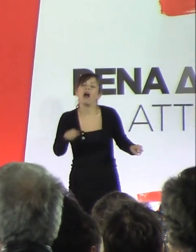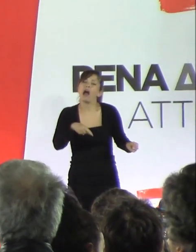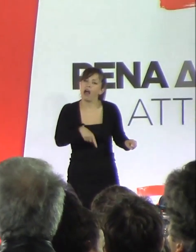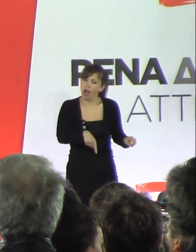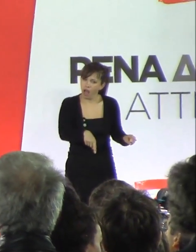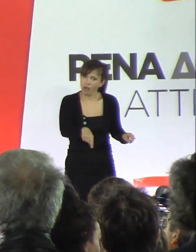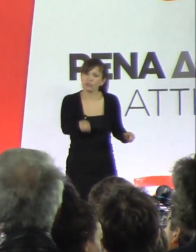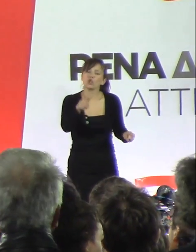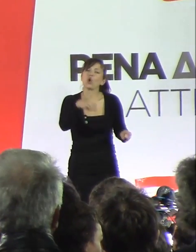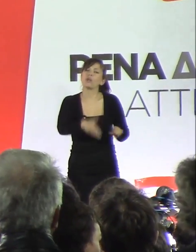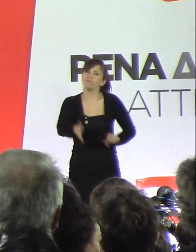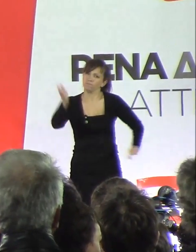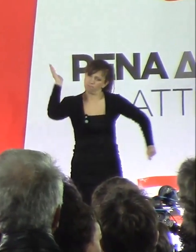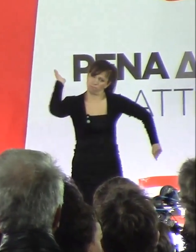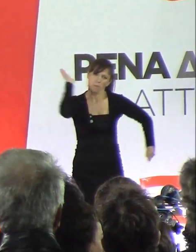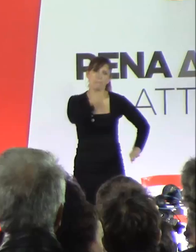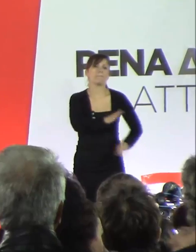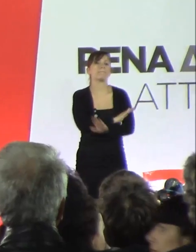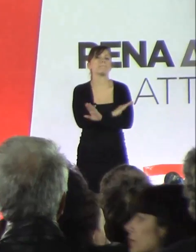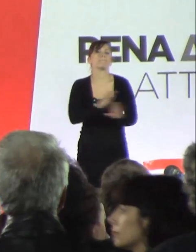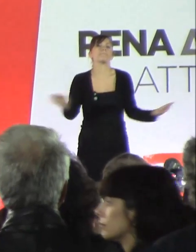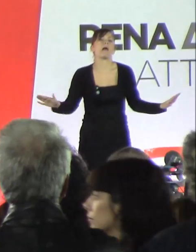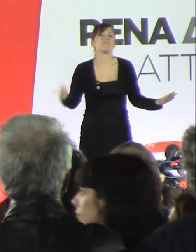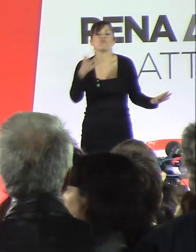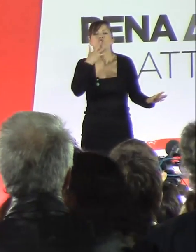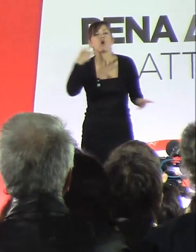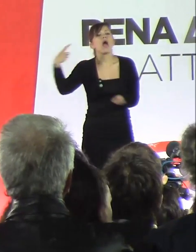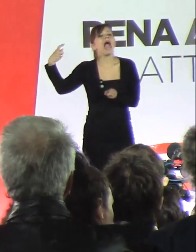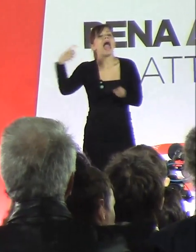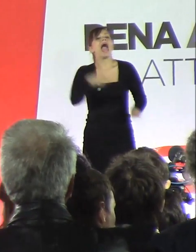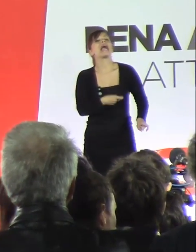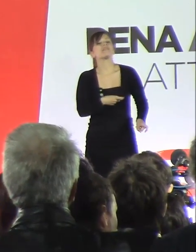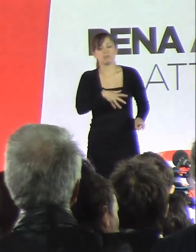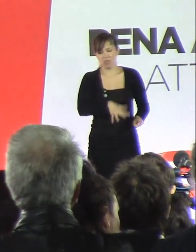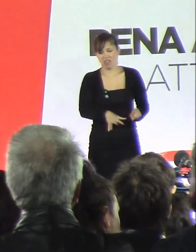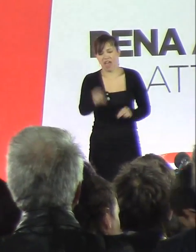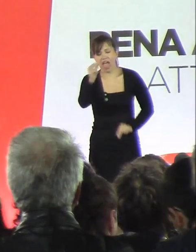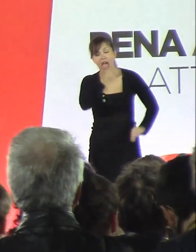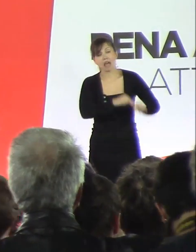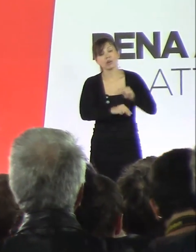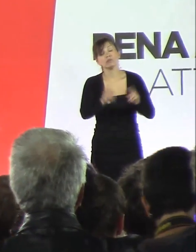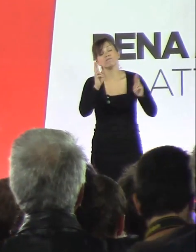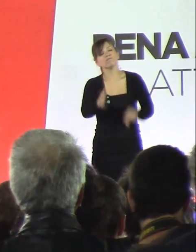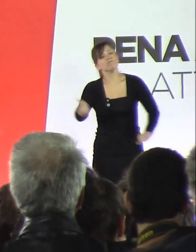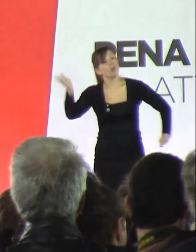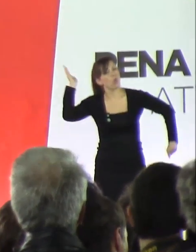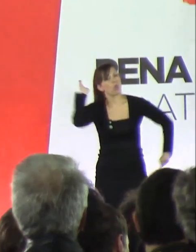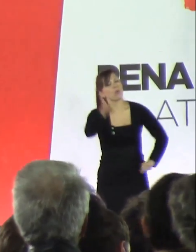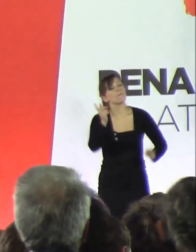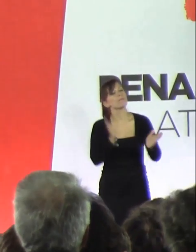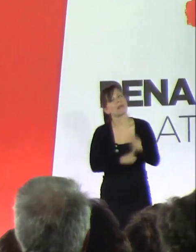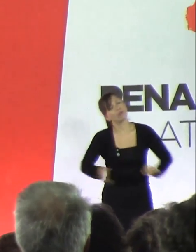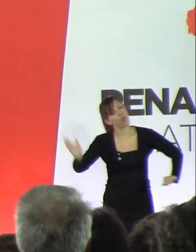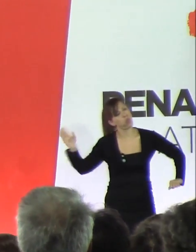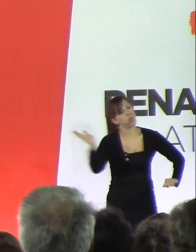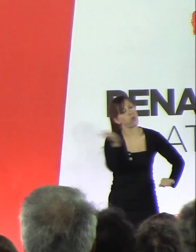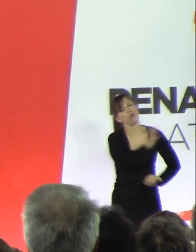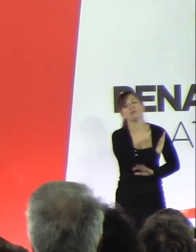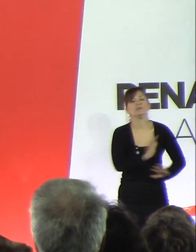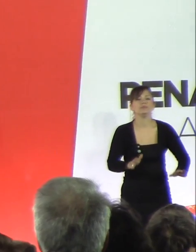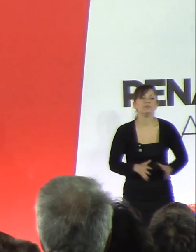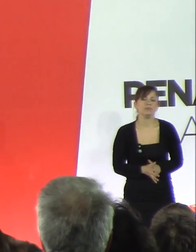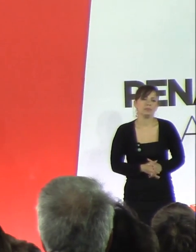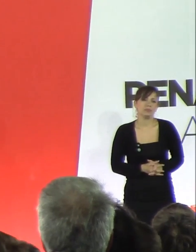οι αυτουργοί αυτής της απάτης, αυτού του εκβιασμού, στις επερχόμενες εκλογές, στις ευρωεκλογές.